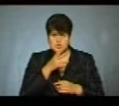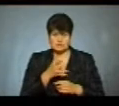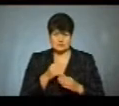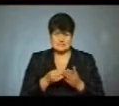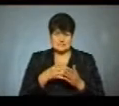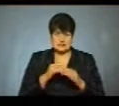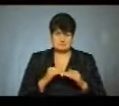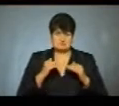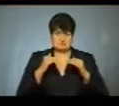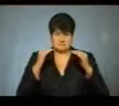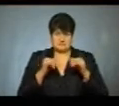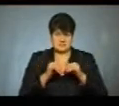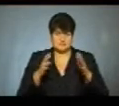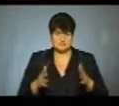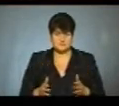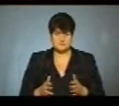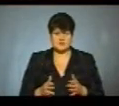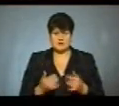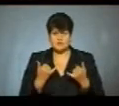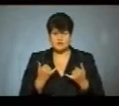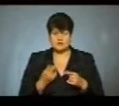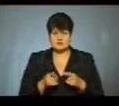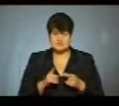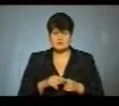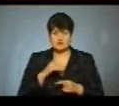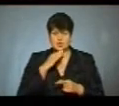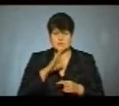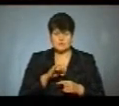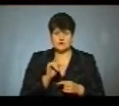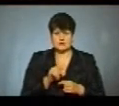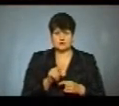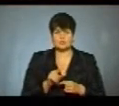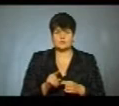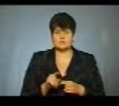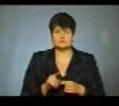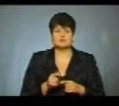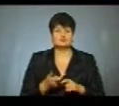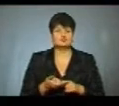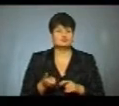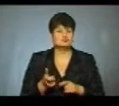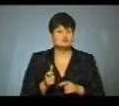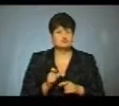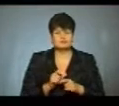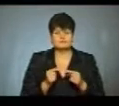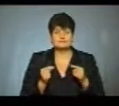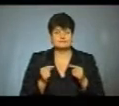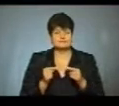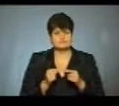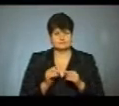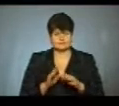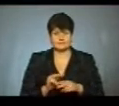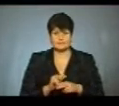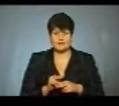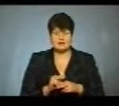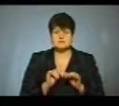ціні. Тобто на сьогодні це, в принципі, достатньо для того, щоб аграрій міг... Дуже злучне, влучне зауваження.